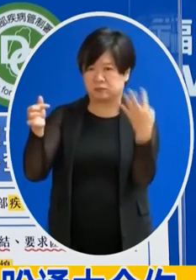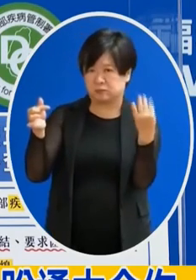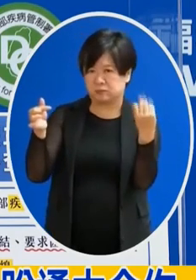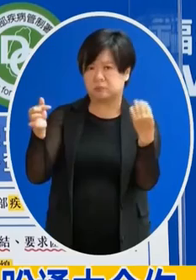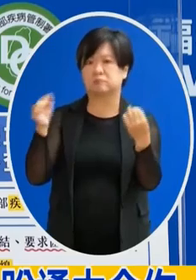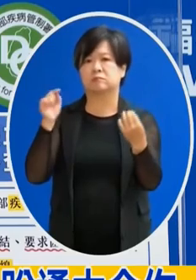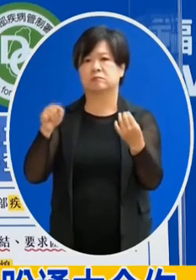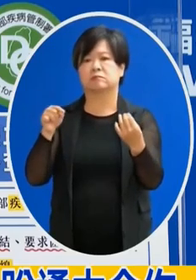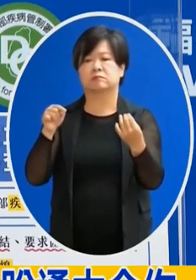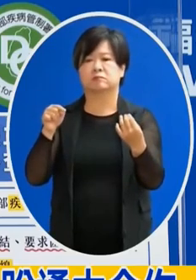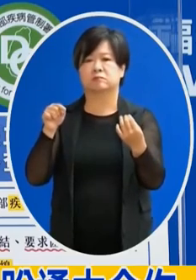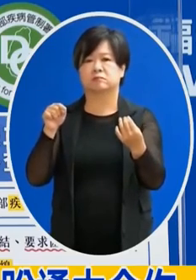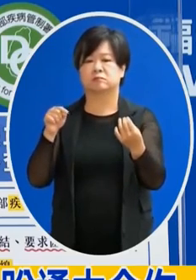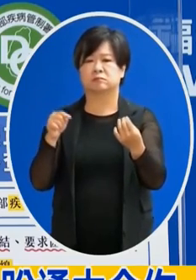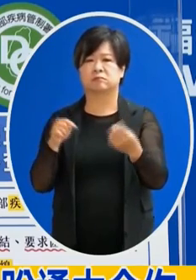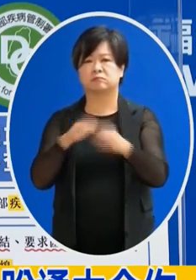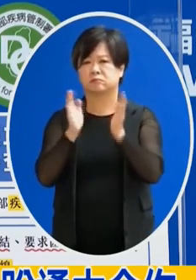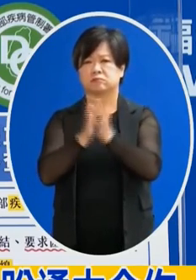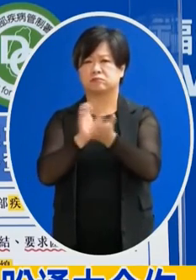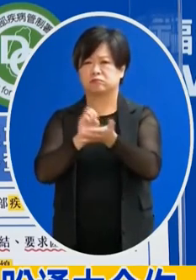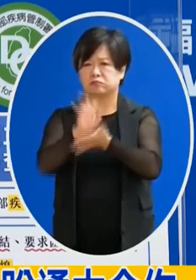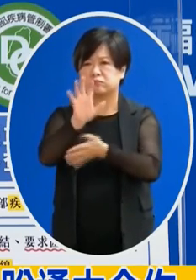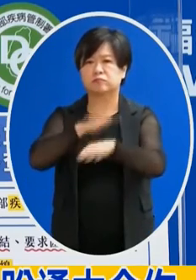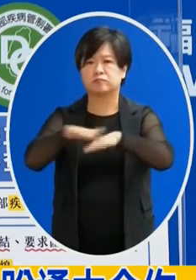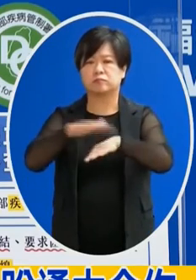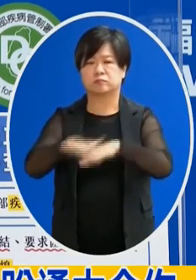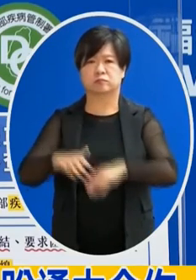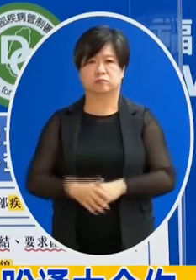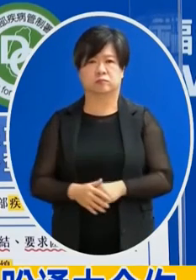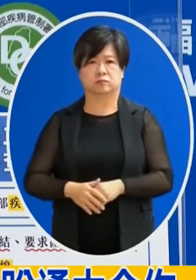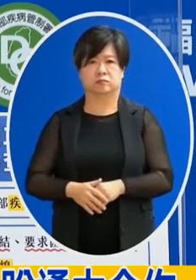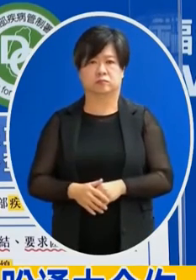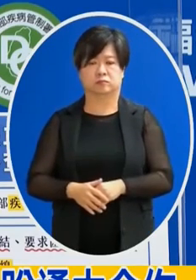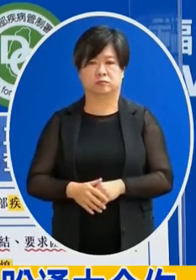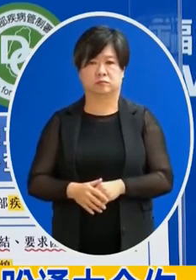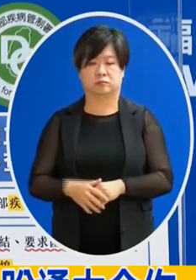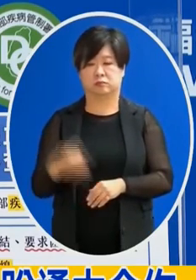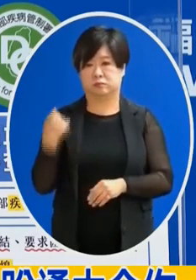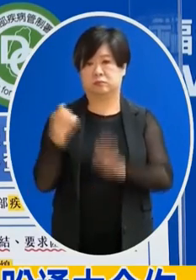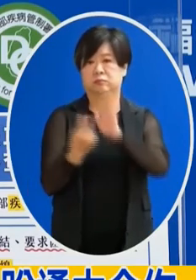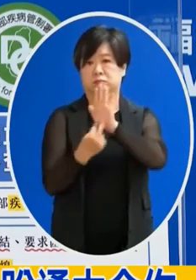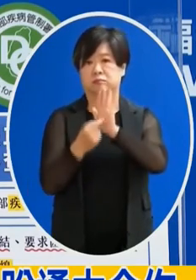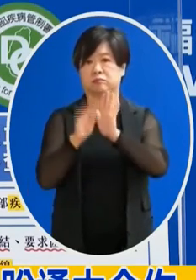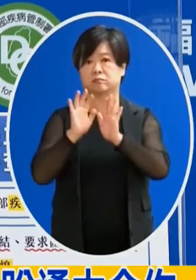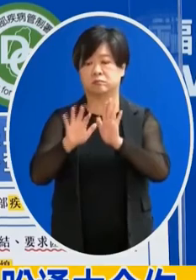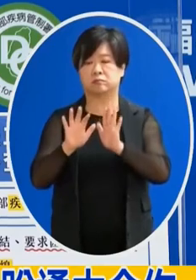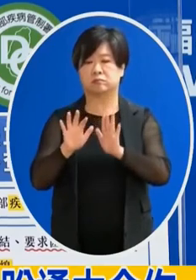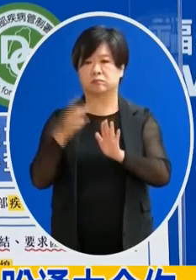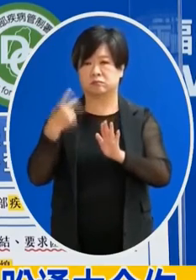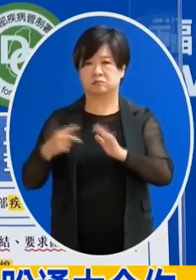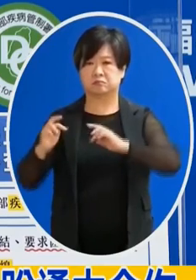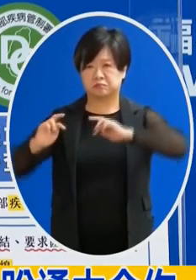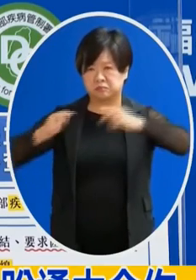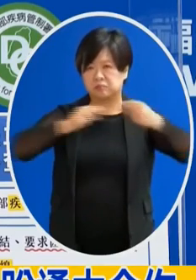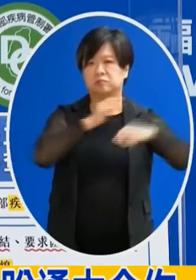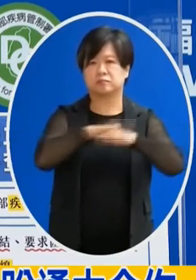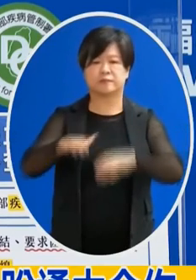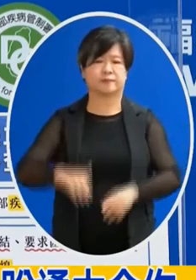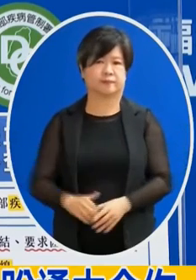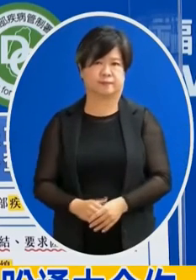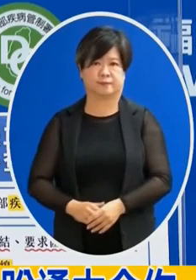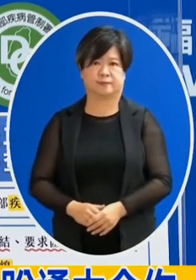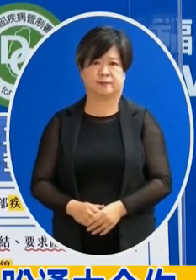分，那哪些是这个数字上我们会依照昨天跟大家说明的去做一些调整。